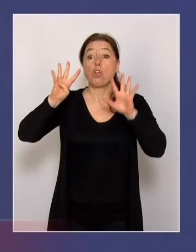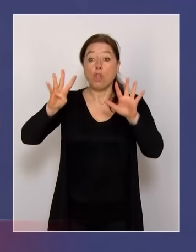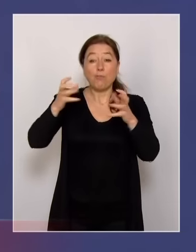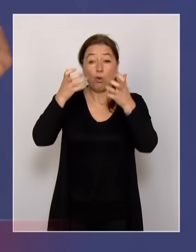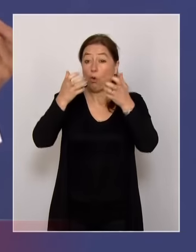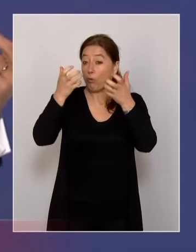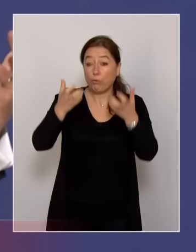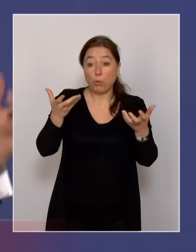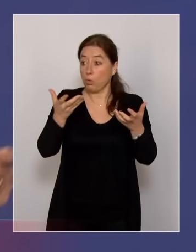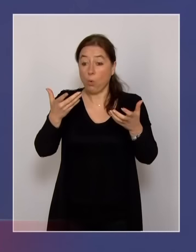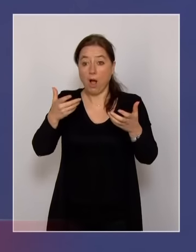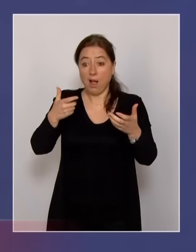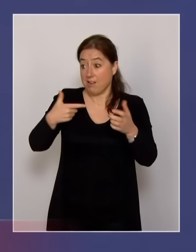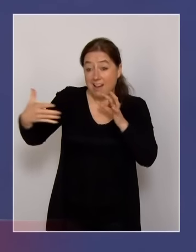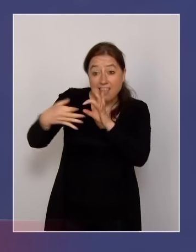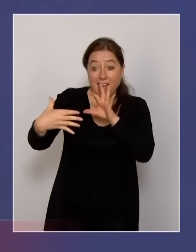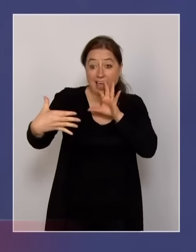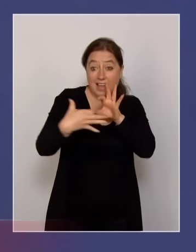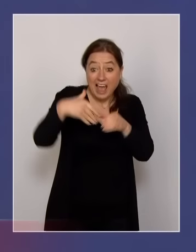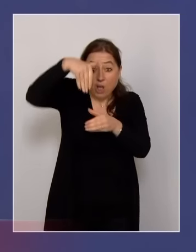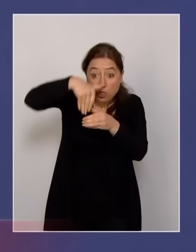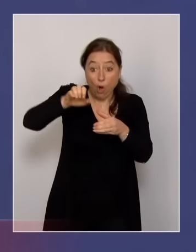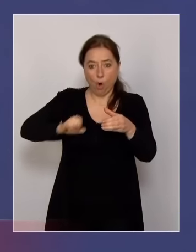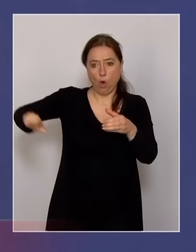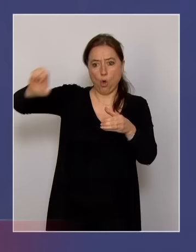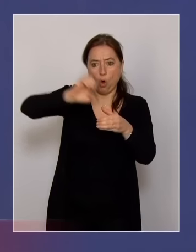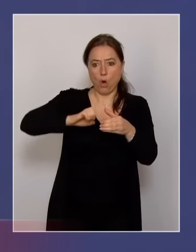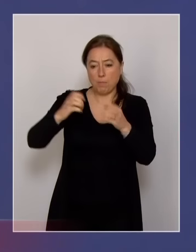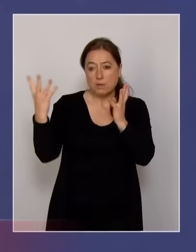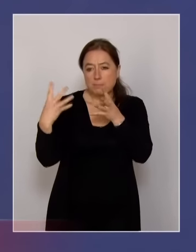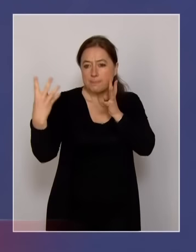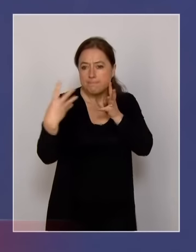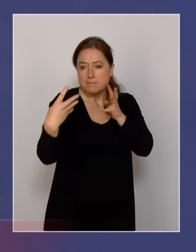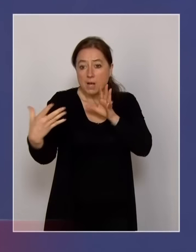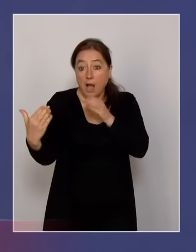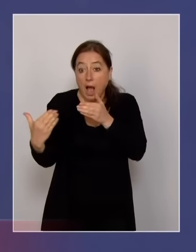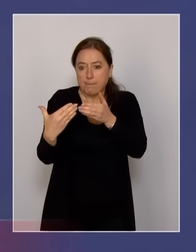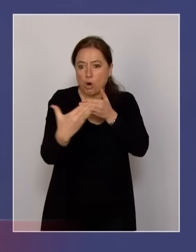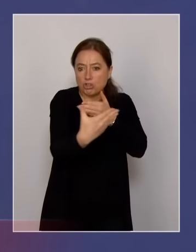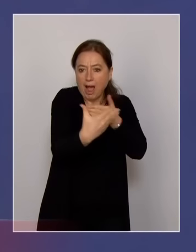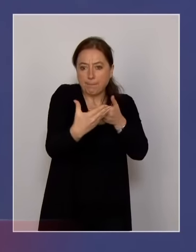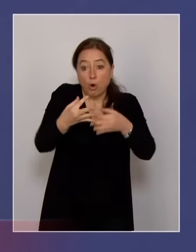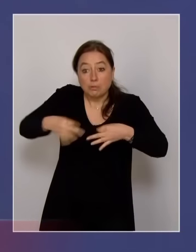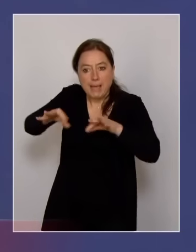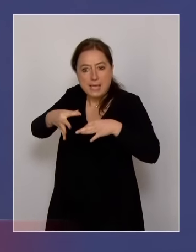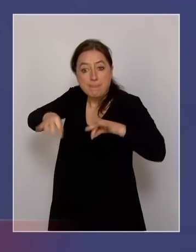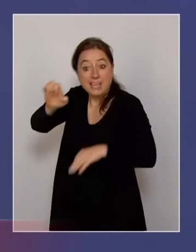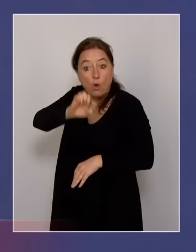des sympathies, des affinités particulières au sein de cette Europe, mais de proche en proche lui permet d'avancer.